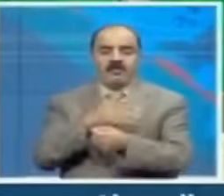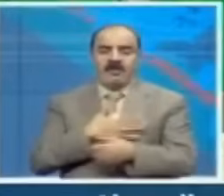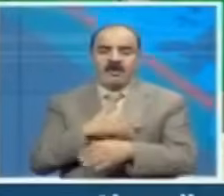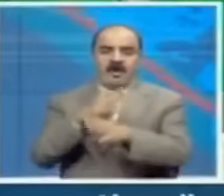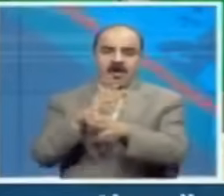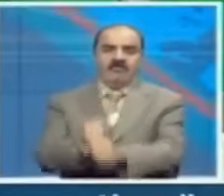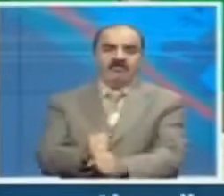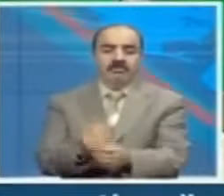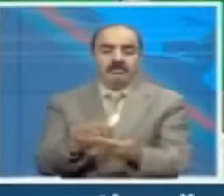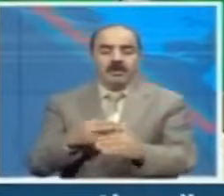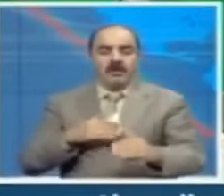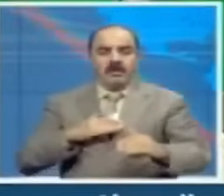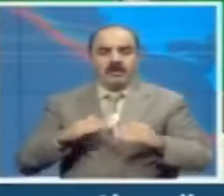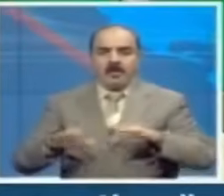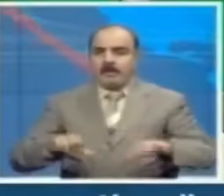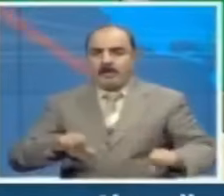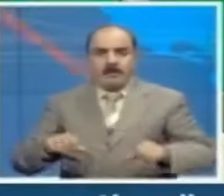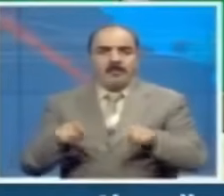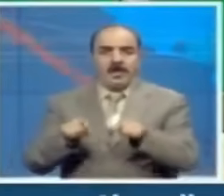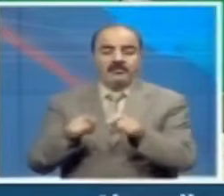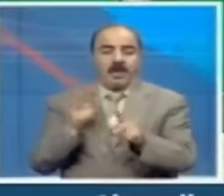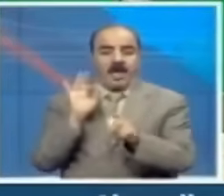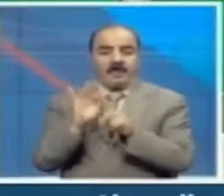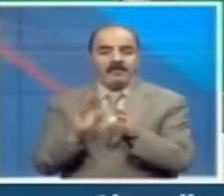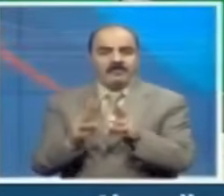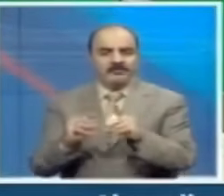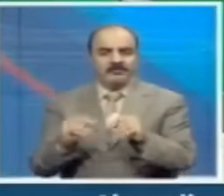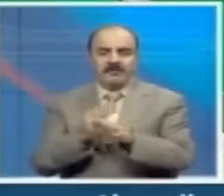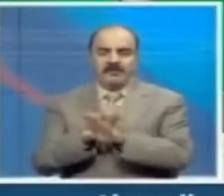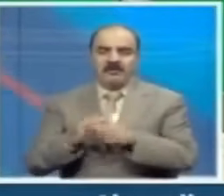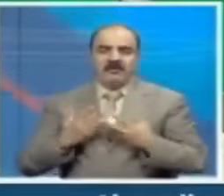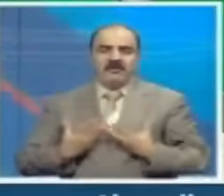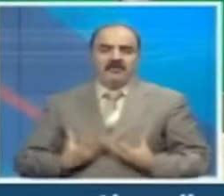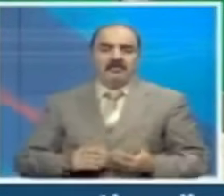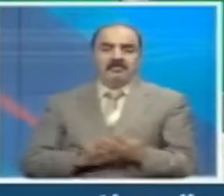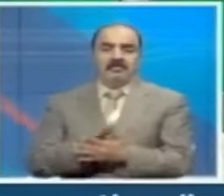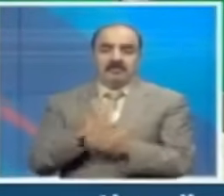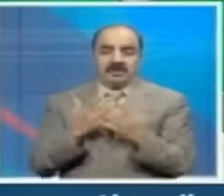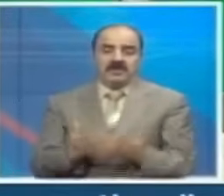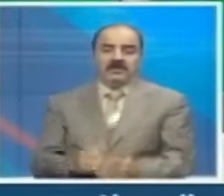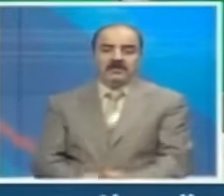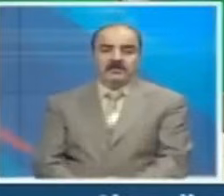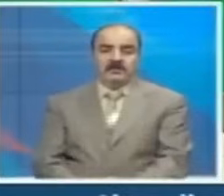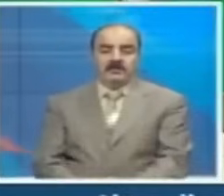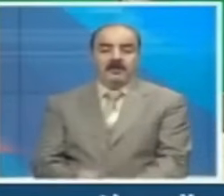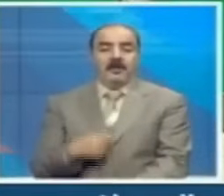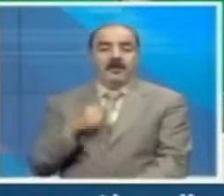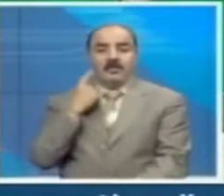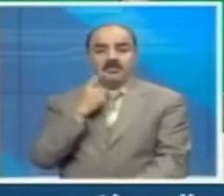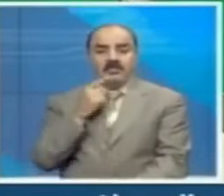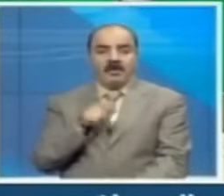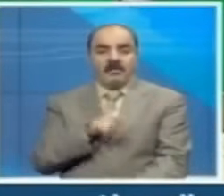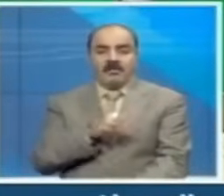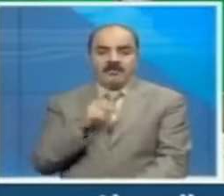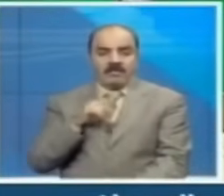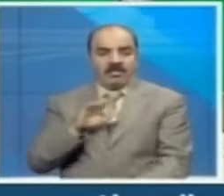في الحفاظ على الأمن والاستقرار والوصول إلى تسوية سياسية للأزمة الراهنة في السودان. وأكد العسومي أن